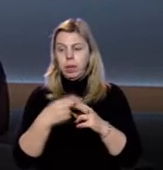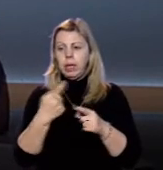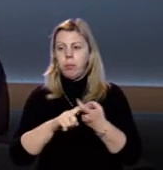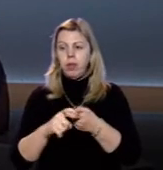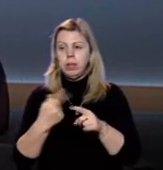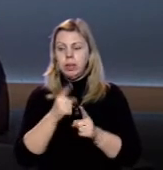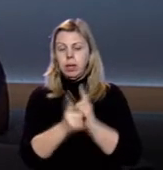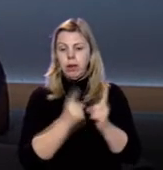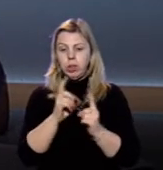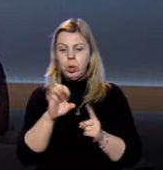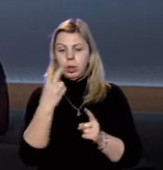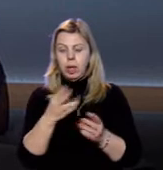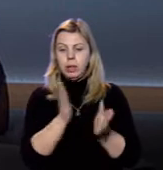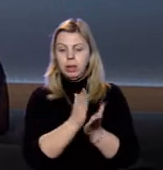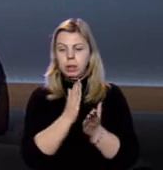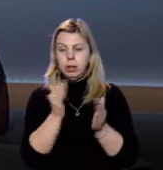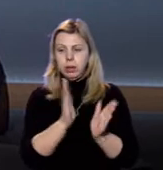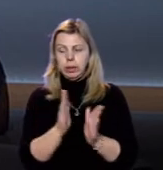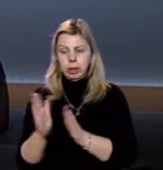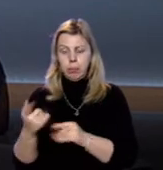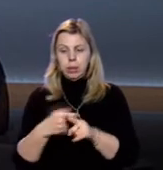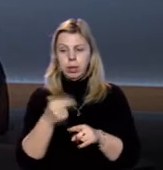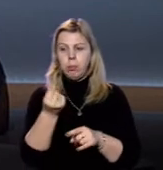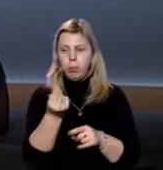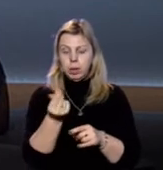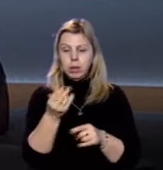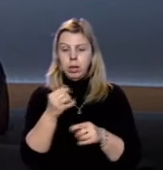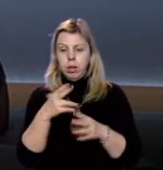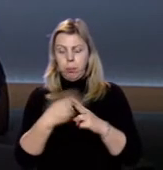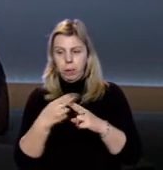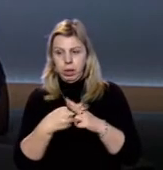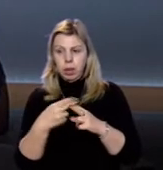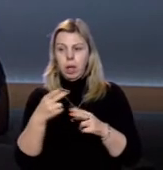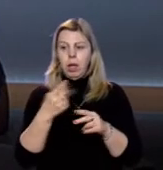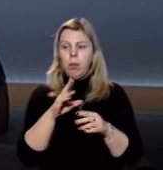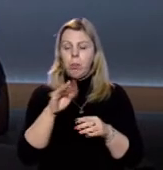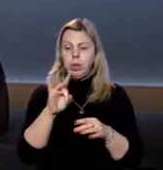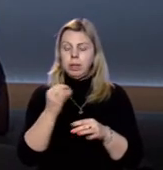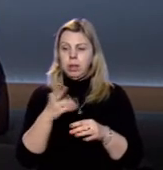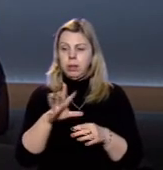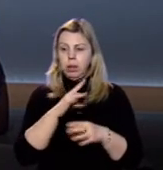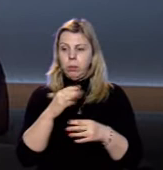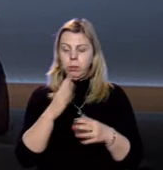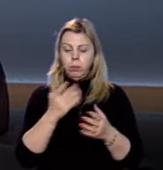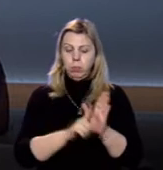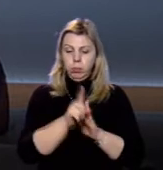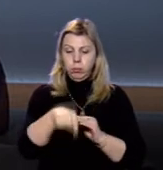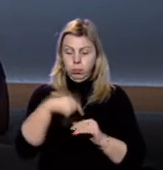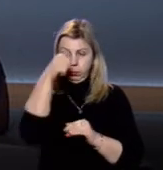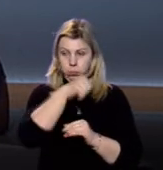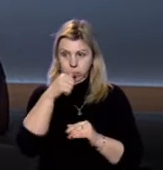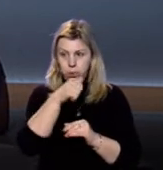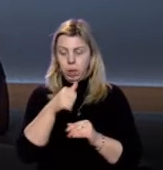із реформою соціальної системи, це монетизація субсидій і пільг. І монетизація субсидій у нас відбулася вже на початку цього